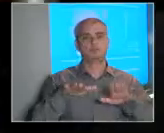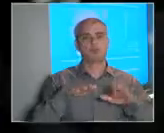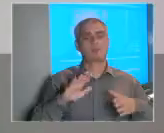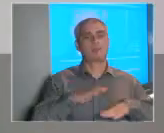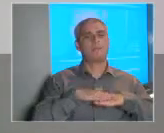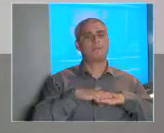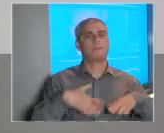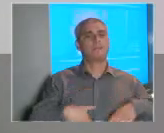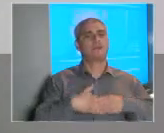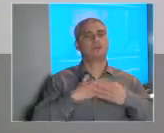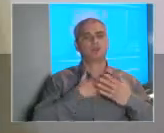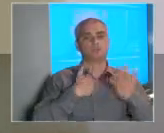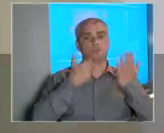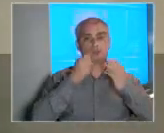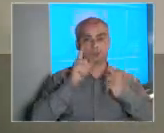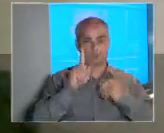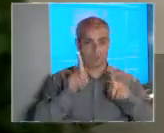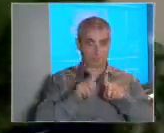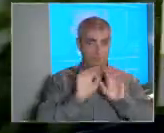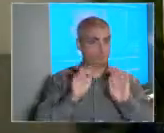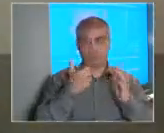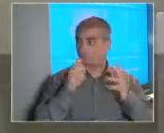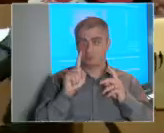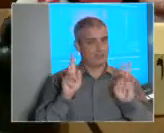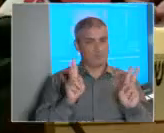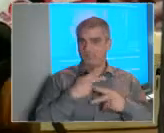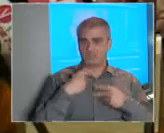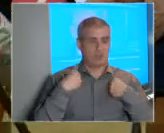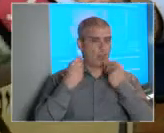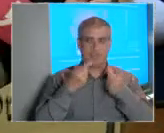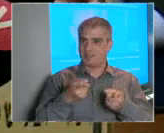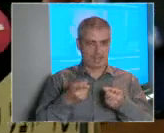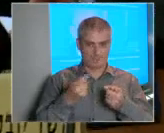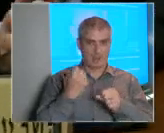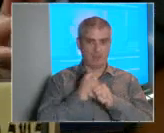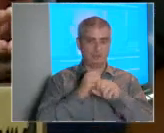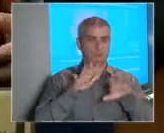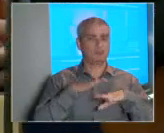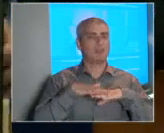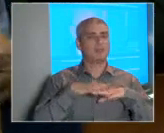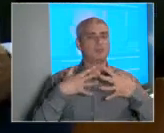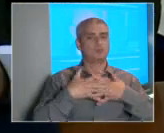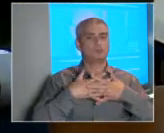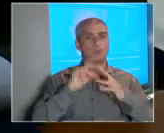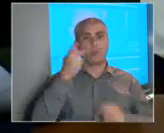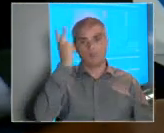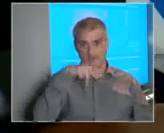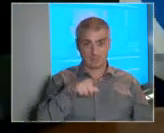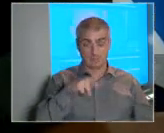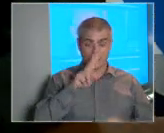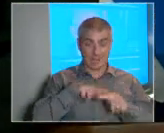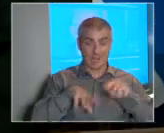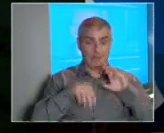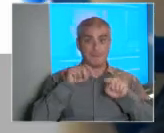פיוס. הם רוצים את ה-61, כי בלי 61 אף אחד לא ייתן להם לעשות ממשלת פיוס. כולם מבינים